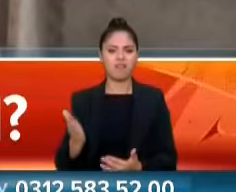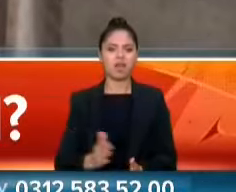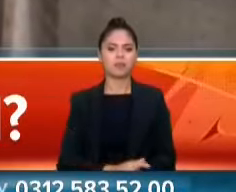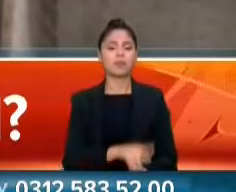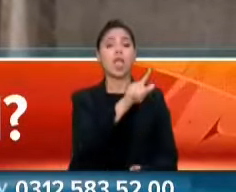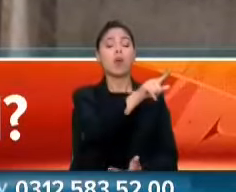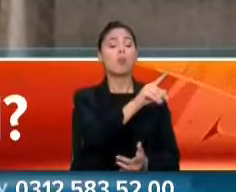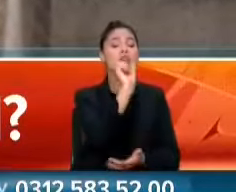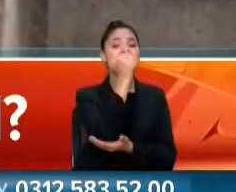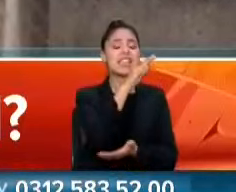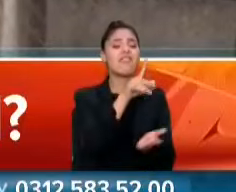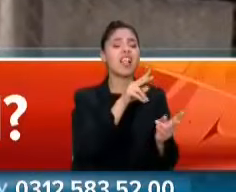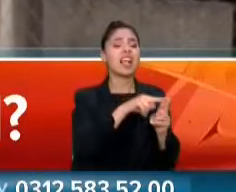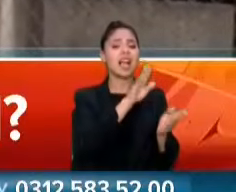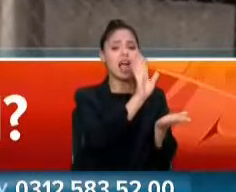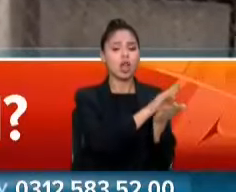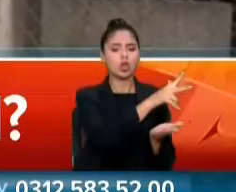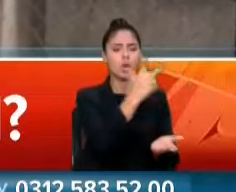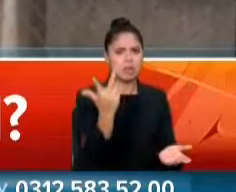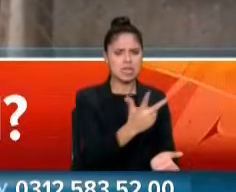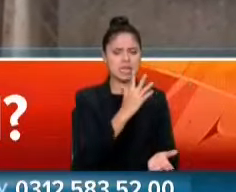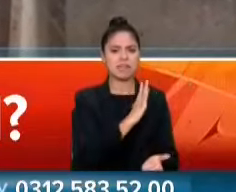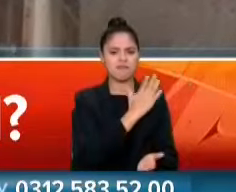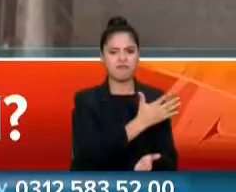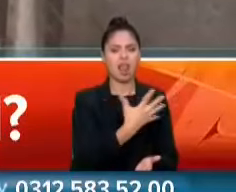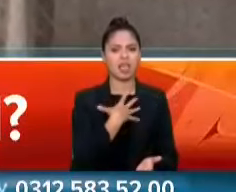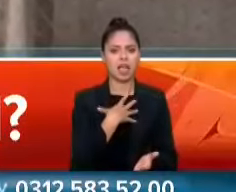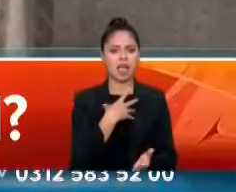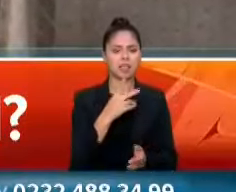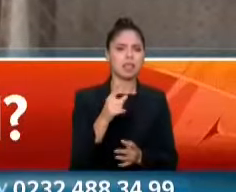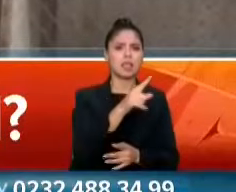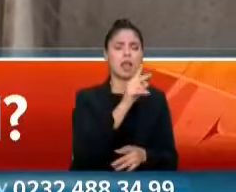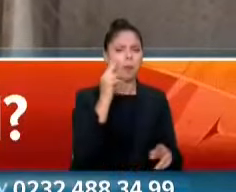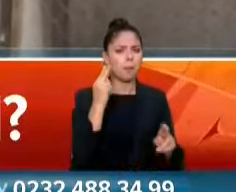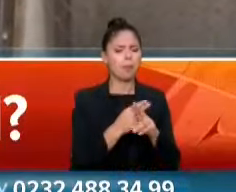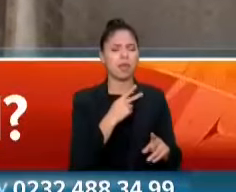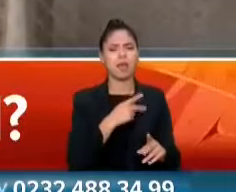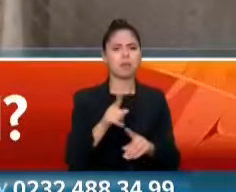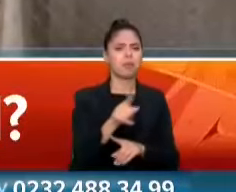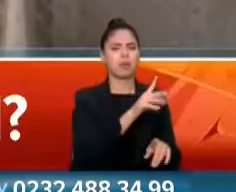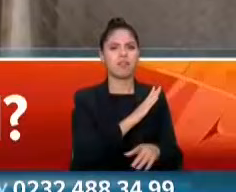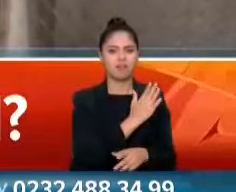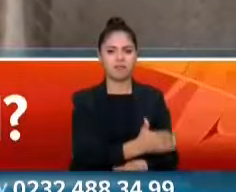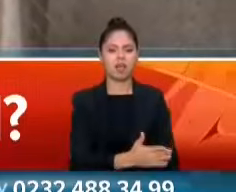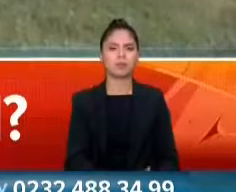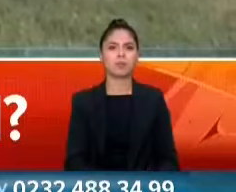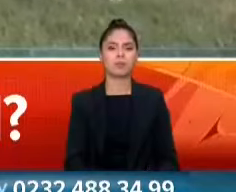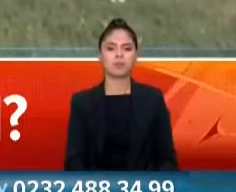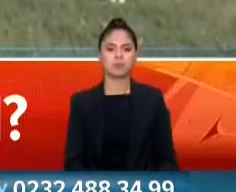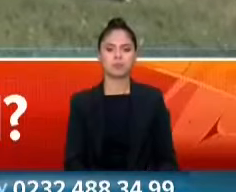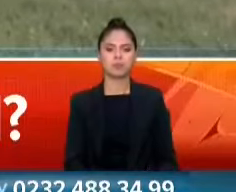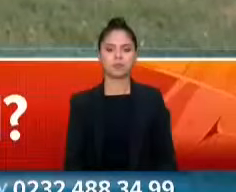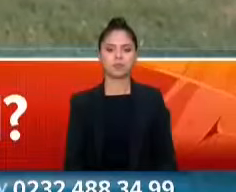tatlı köpeği test Kız çabuk kendini altın harflerle dünya literatürüne çizdir miş yazdırmış bir Anadolu